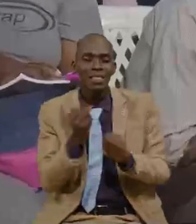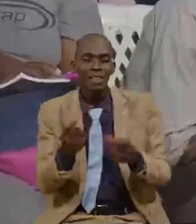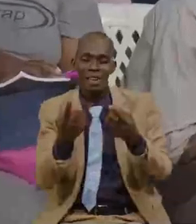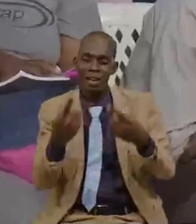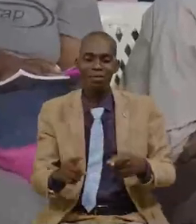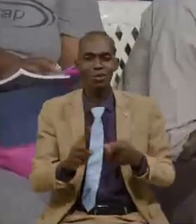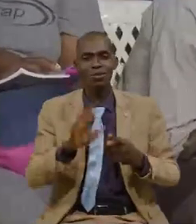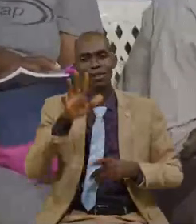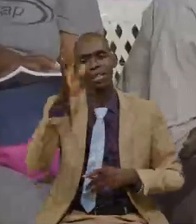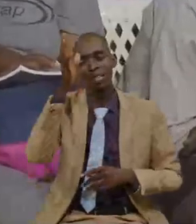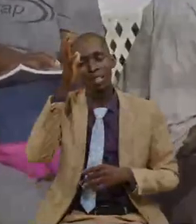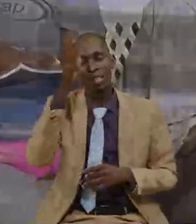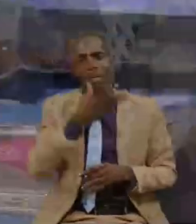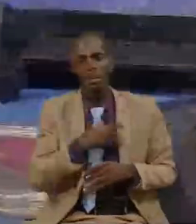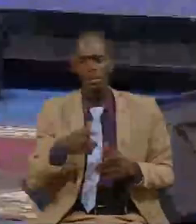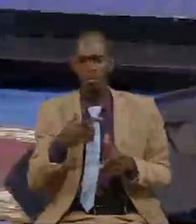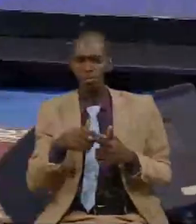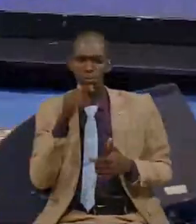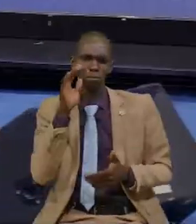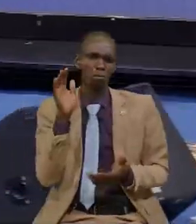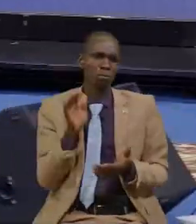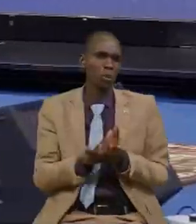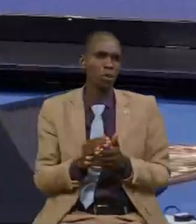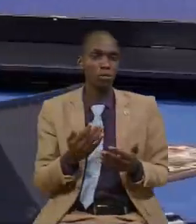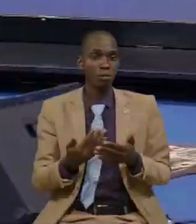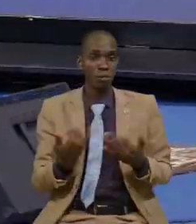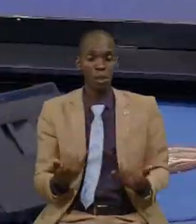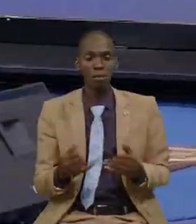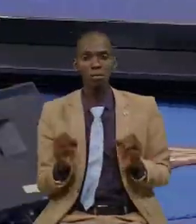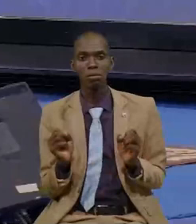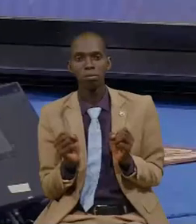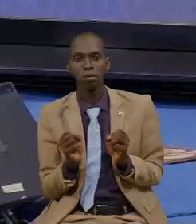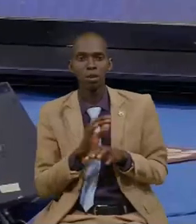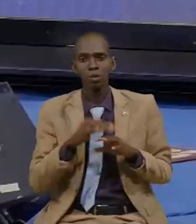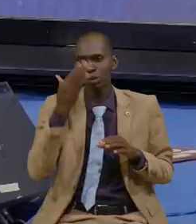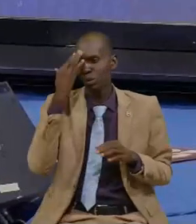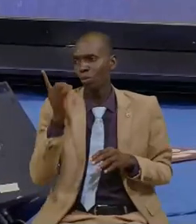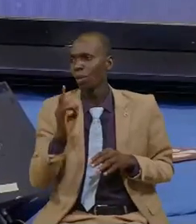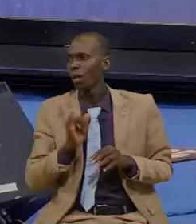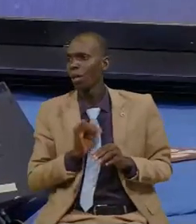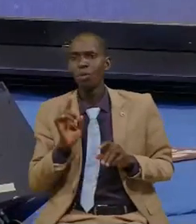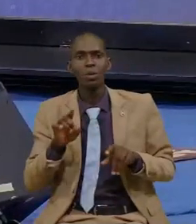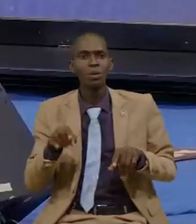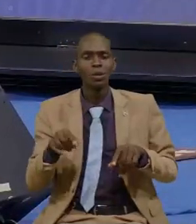Le salut est venu à votre père. Et la femme, déjà qui tremblait,